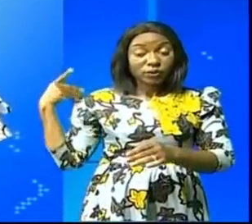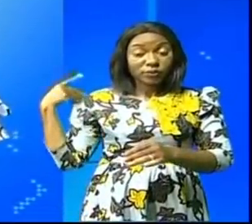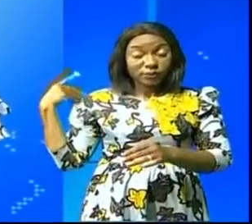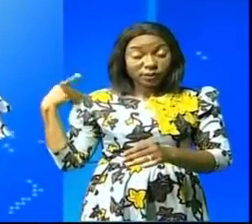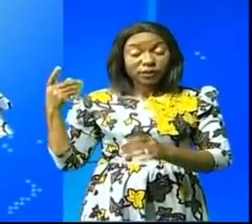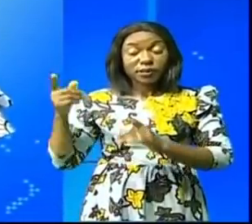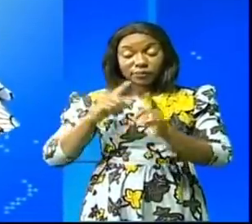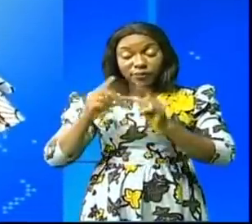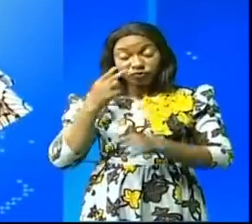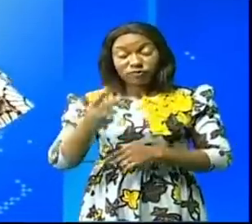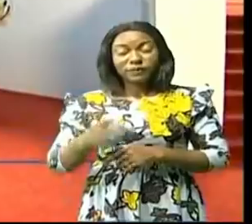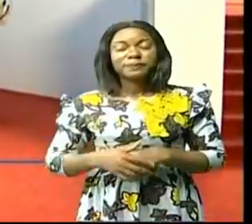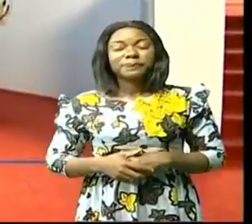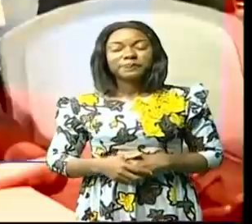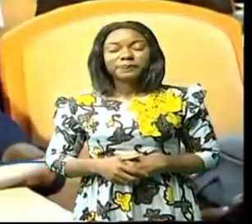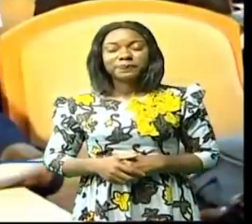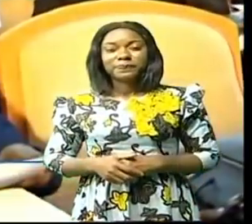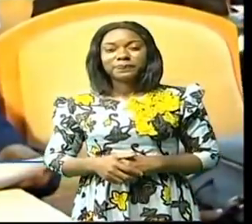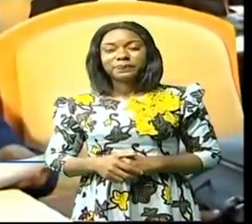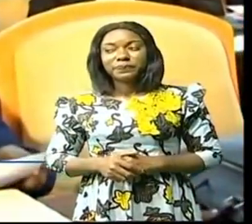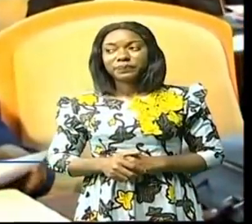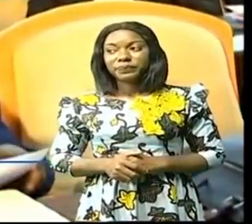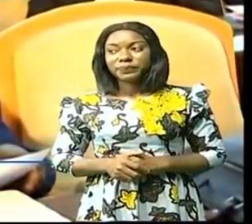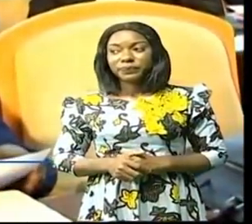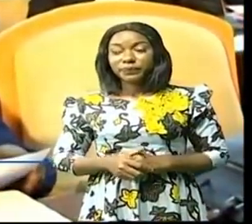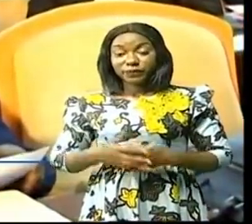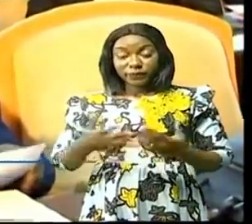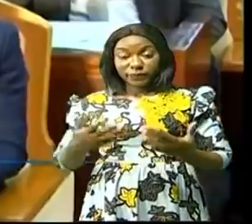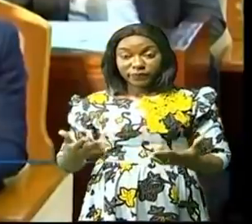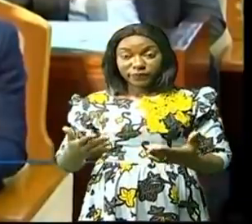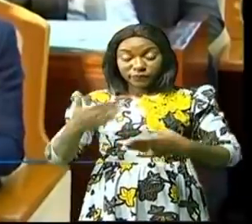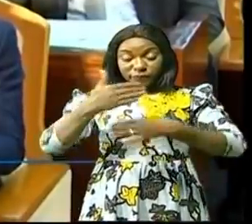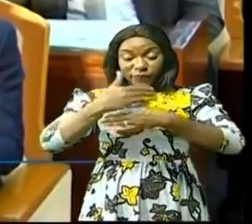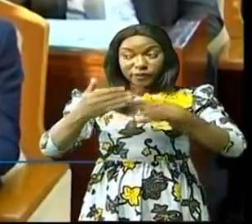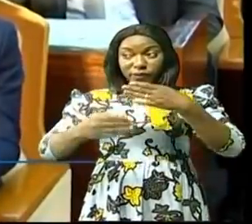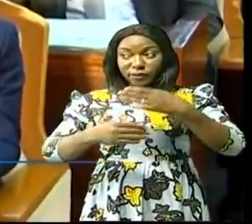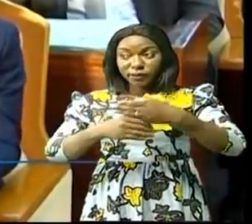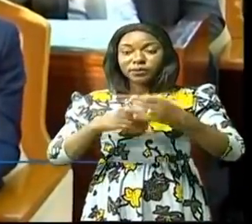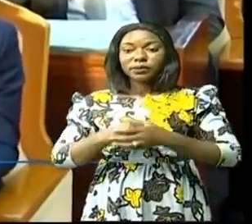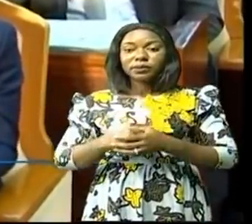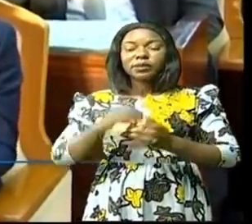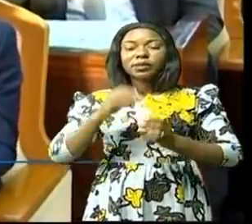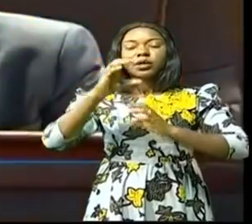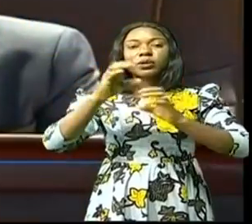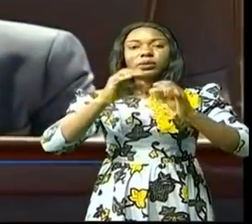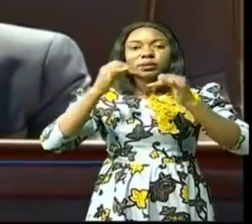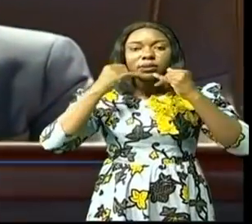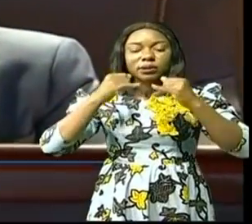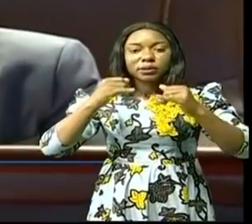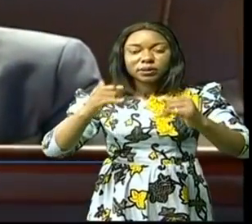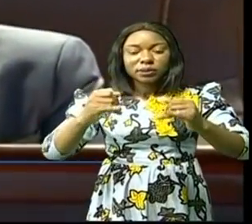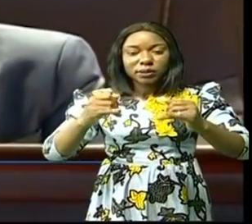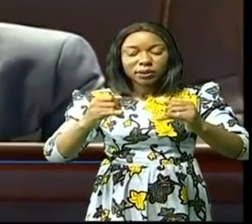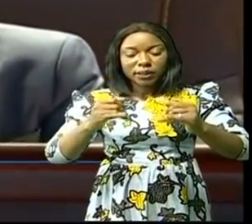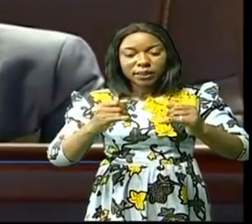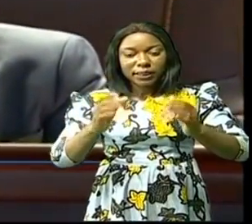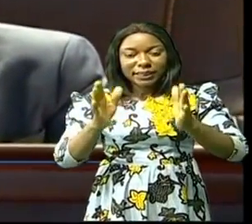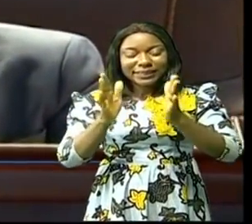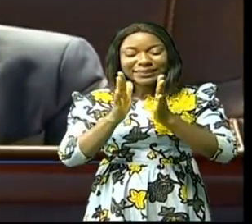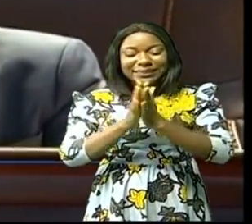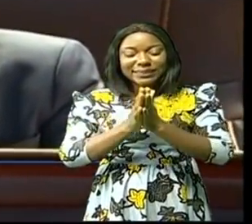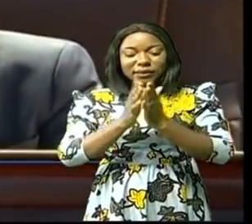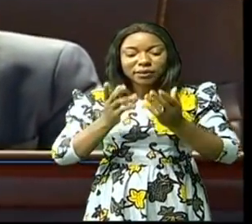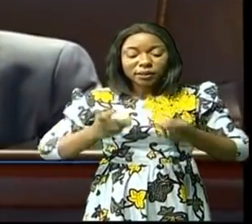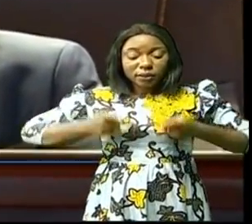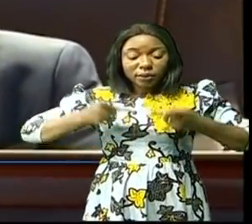Sylvie Moembo. La commission aménagement du territoire, infrastructure de la communication et de l'information dispose de 10 jours pour proposer